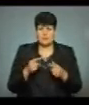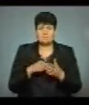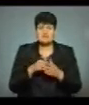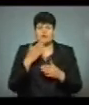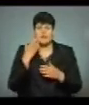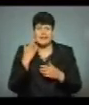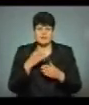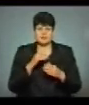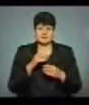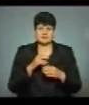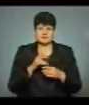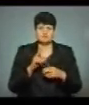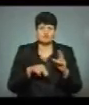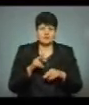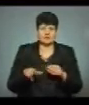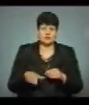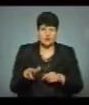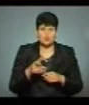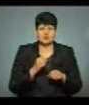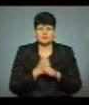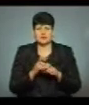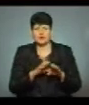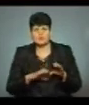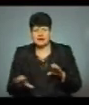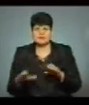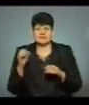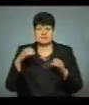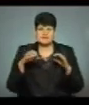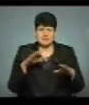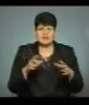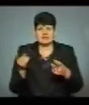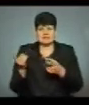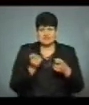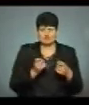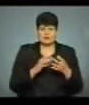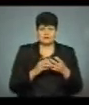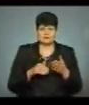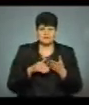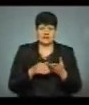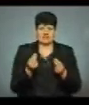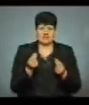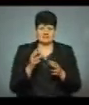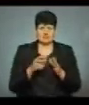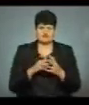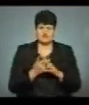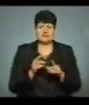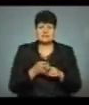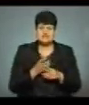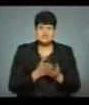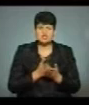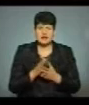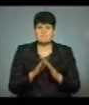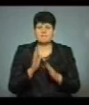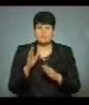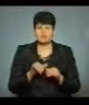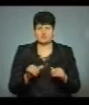легше за будь-кого збудувати дорогу, провести каналізацію, провести світло і таким чином затягнути інвестора в ці села. Відповідно, це шлях до майбутнього розвитку цієї